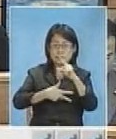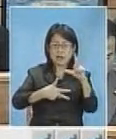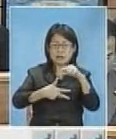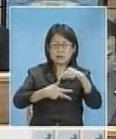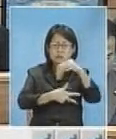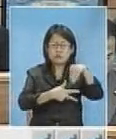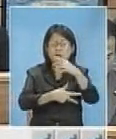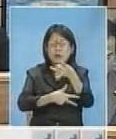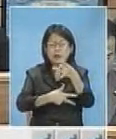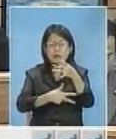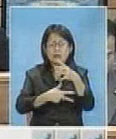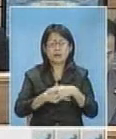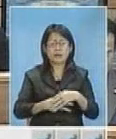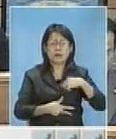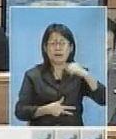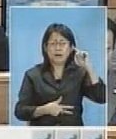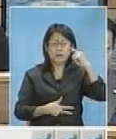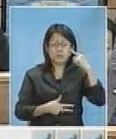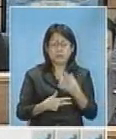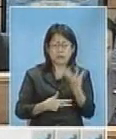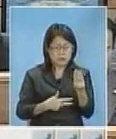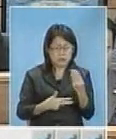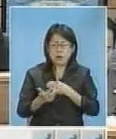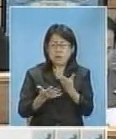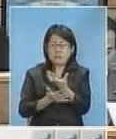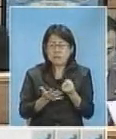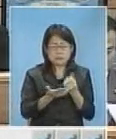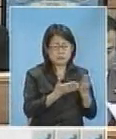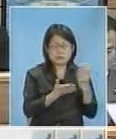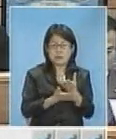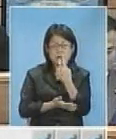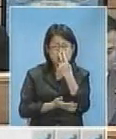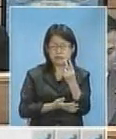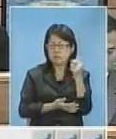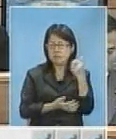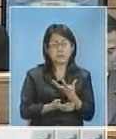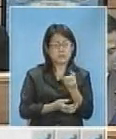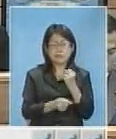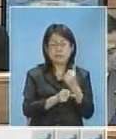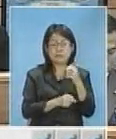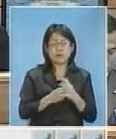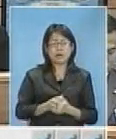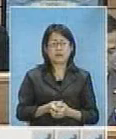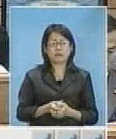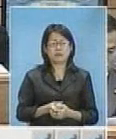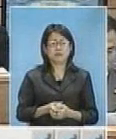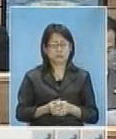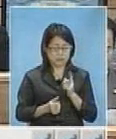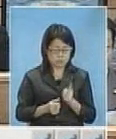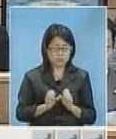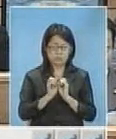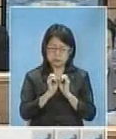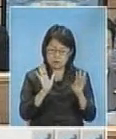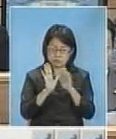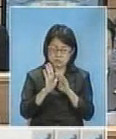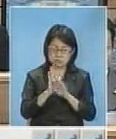ครับส่วนที่เหลือผมยังไม่เห็นท่านสามารถเบิกจ่ายได้เลยความชัดเจนว่าเม็ดเงินนี้ท่านจะใช้ทำอะ